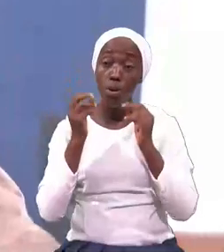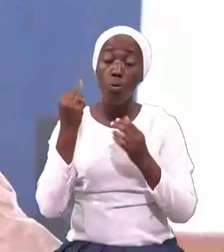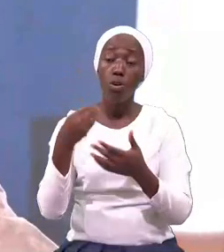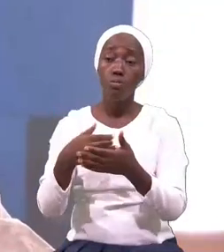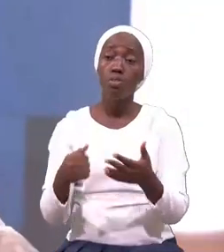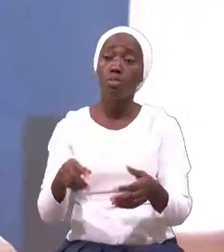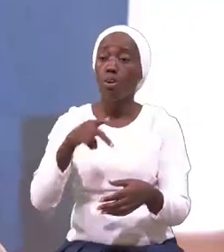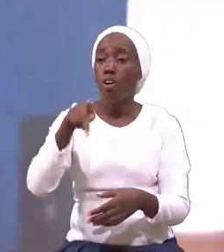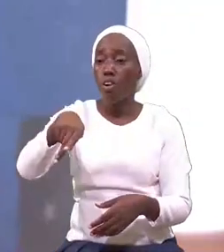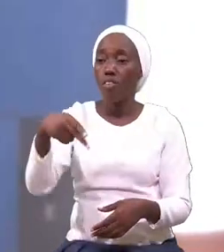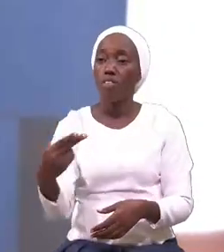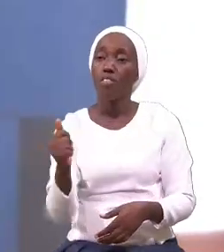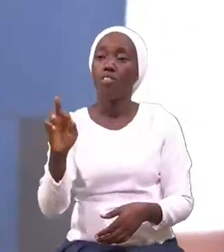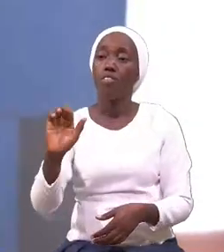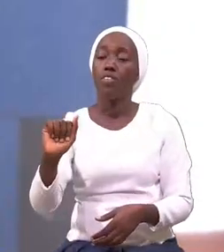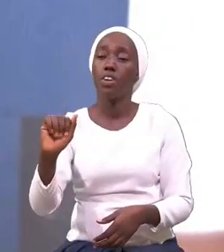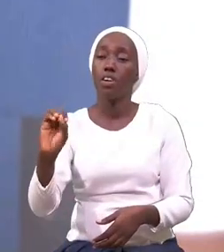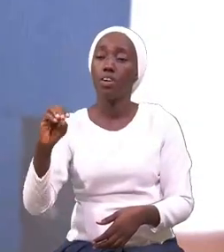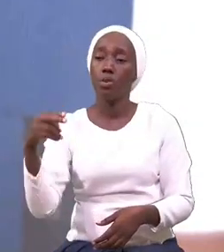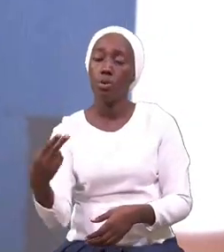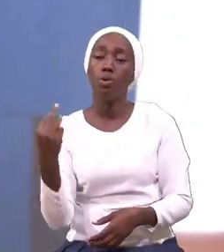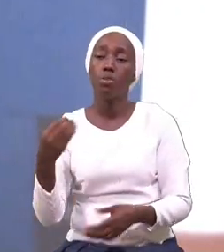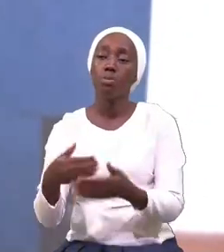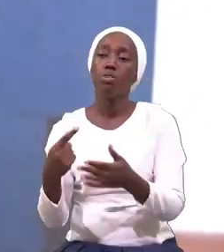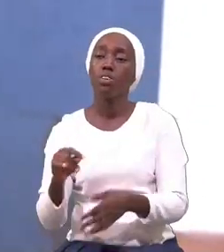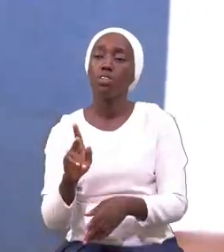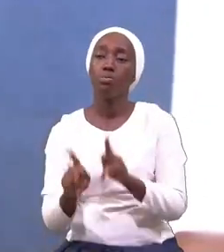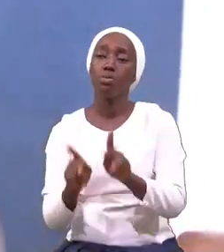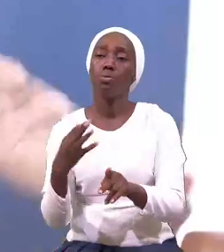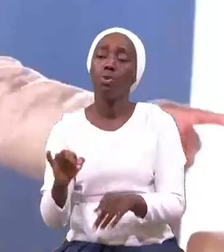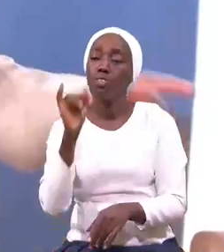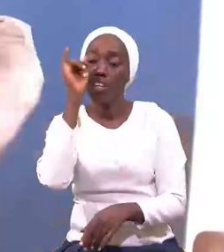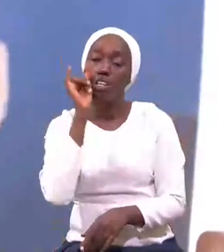Vous voyez, il était aussi devant le peuple d'Israël.